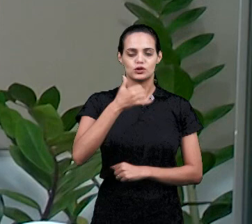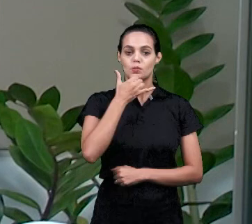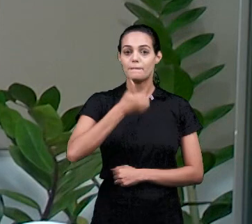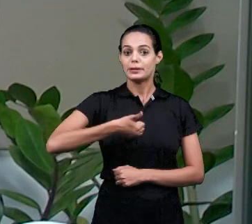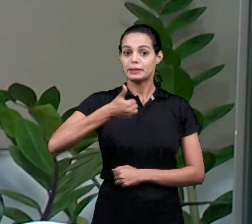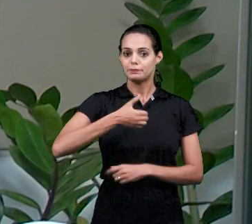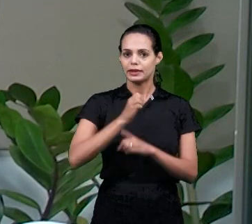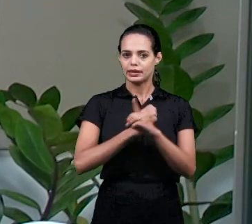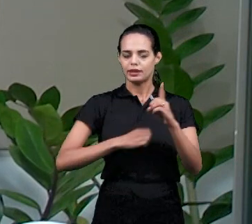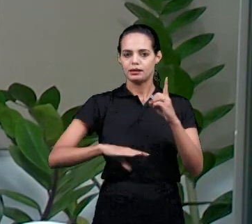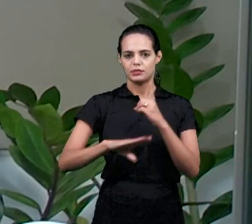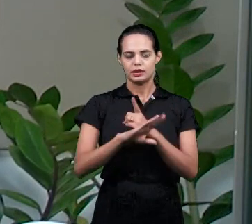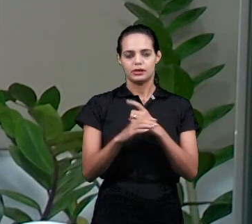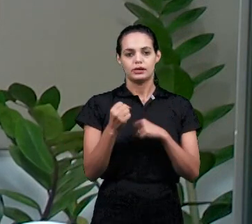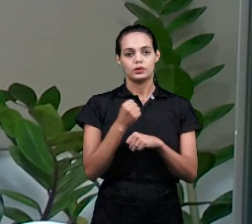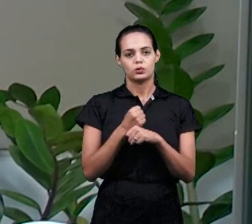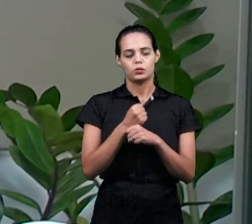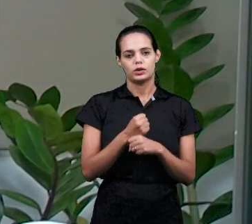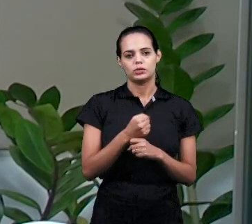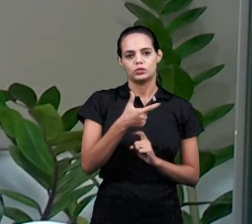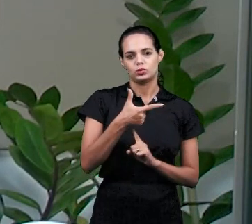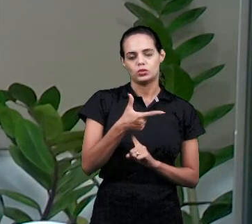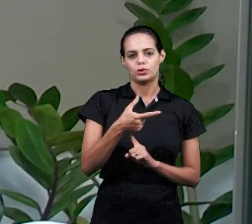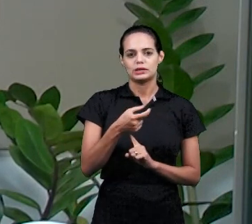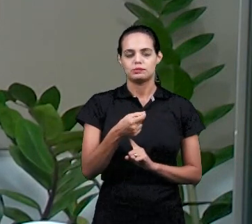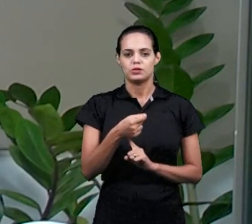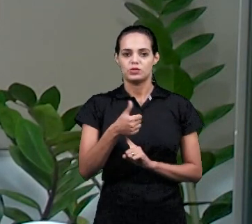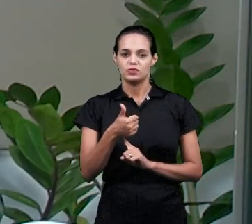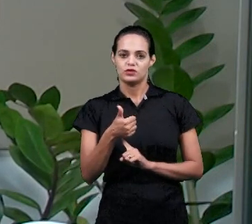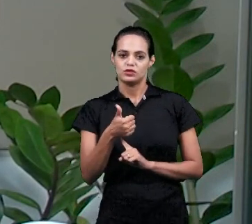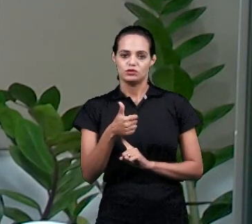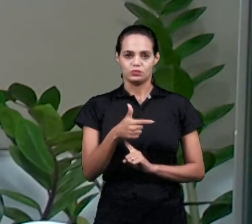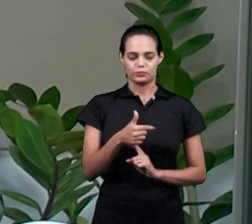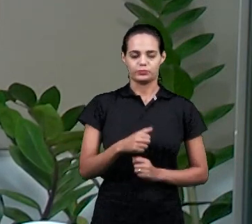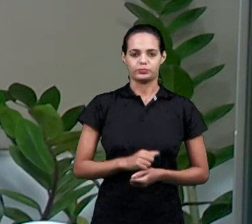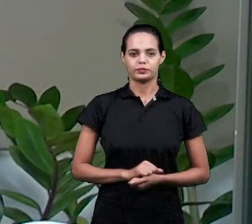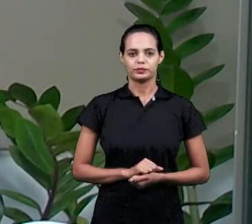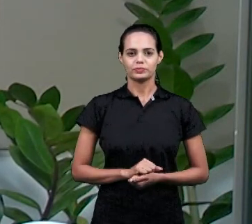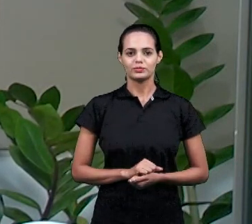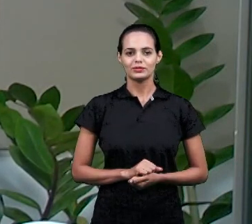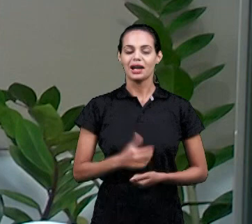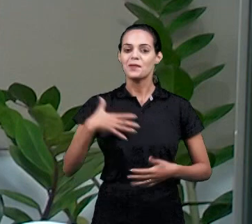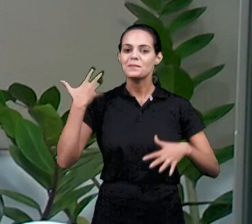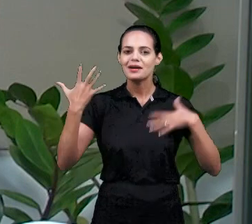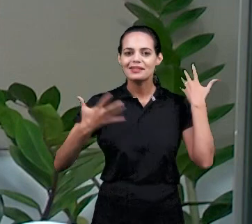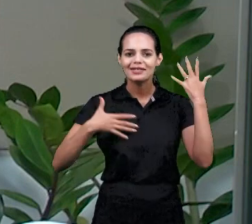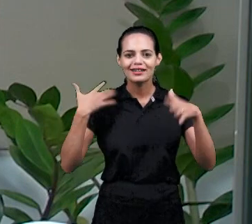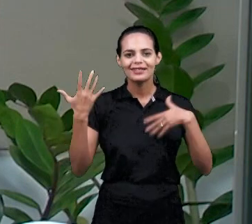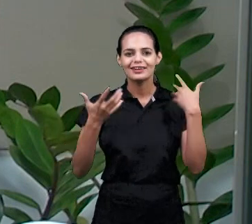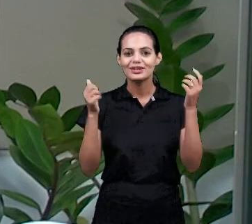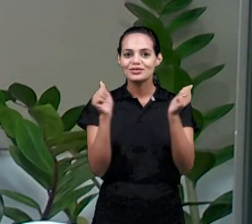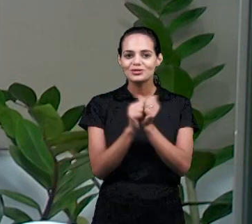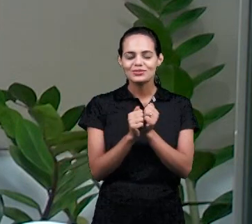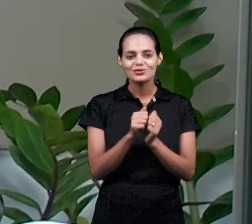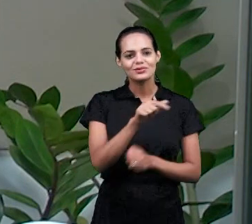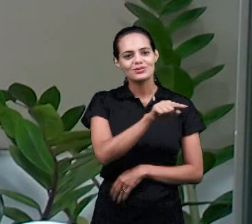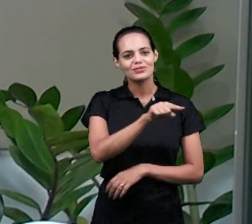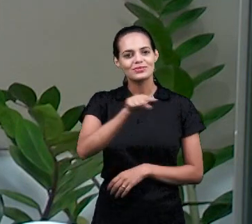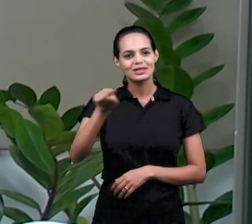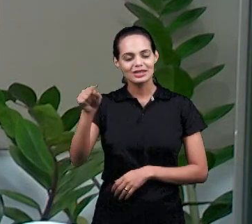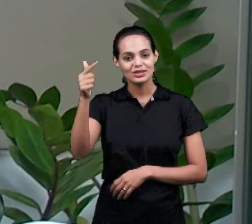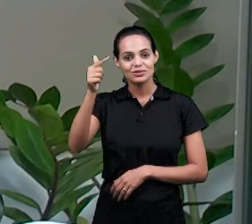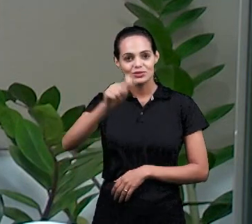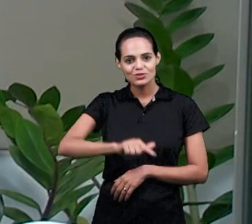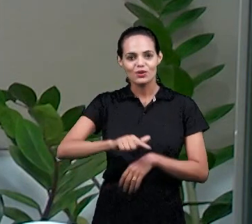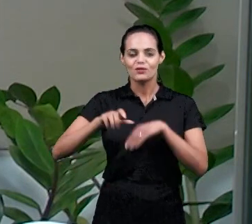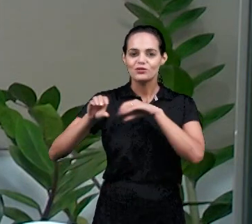2021. C'est une joie grande d'être de retour ici avec nos frères et sœurs en revenant aux enseignements